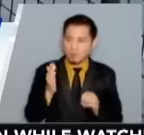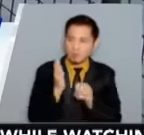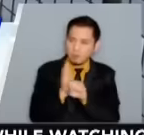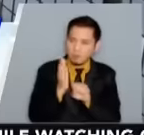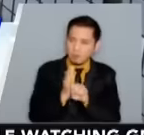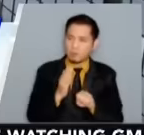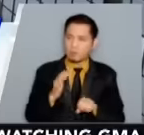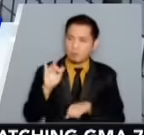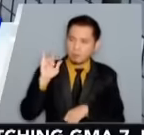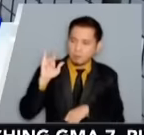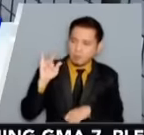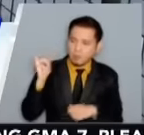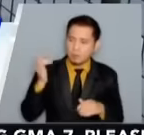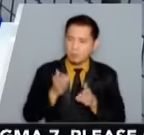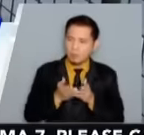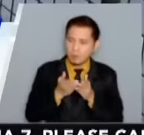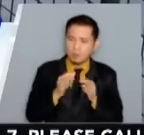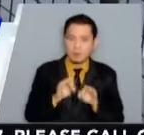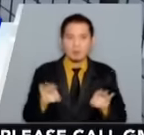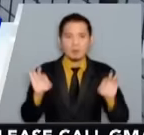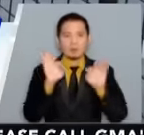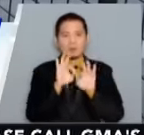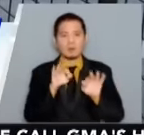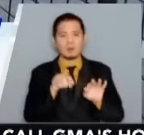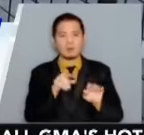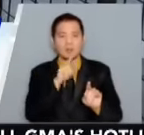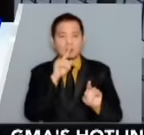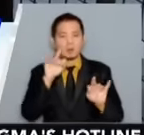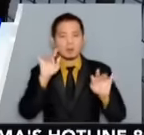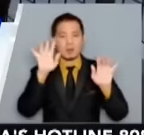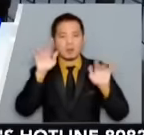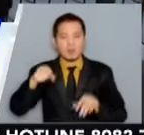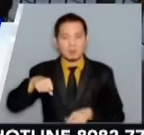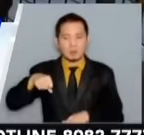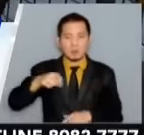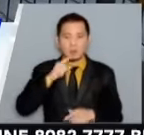tayo. Huwag naman natin bitbitin yung aparador natin.